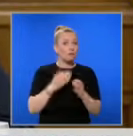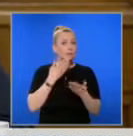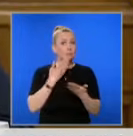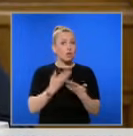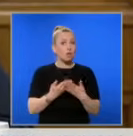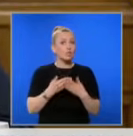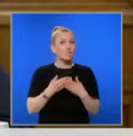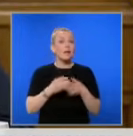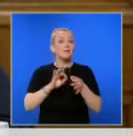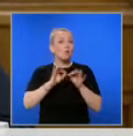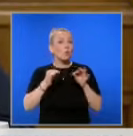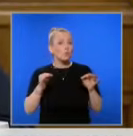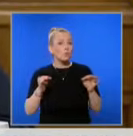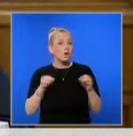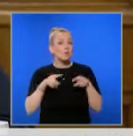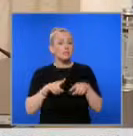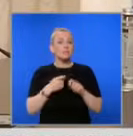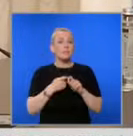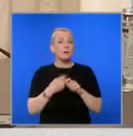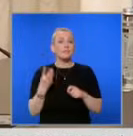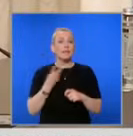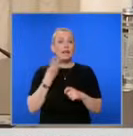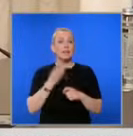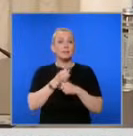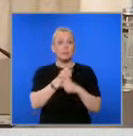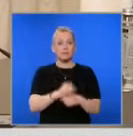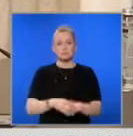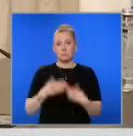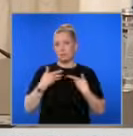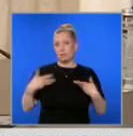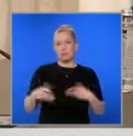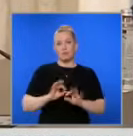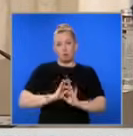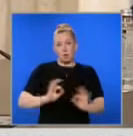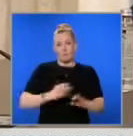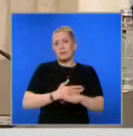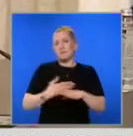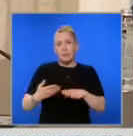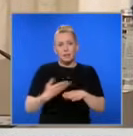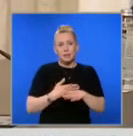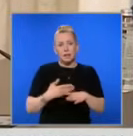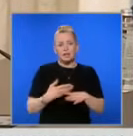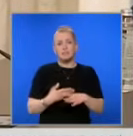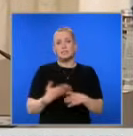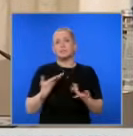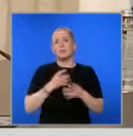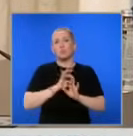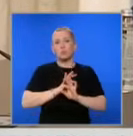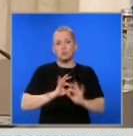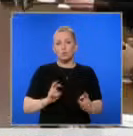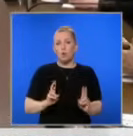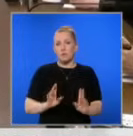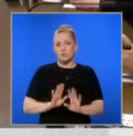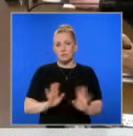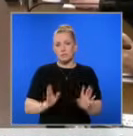формула за реализация на третия? Ние винаги сме готови да предложим вариант за управление на страната и винаги сме били готови с състав